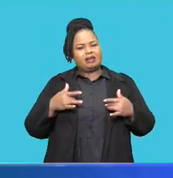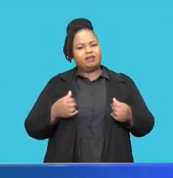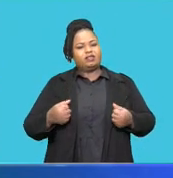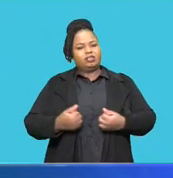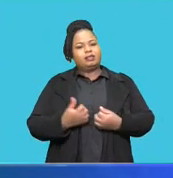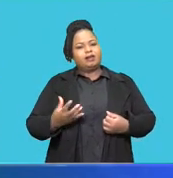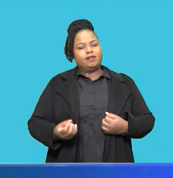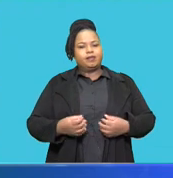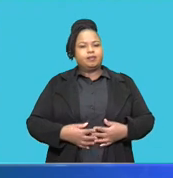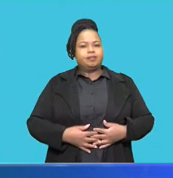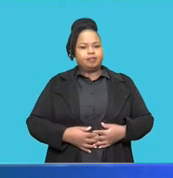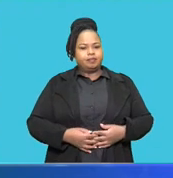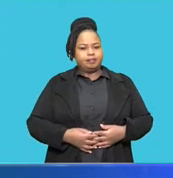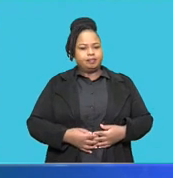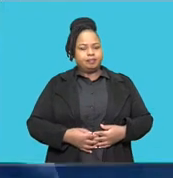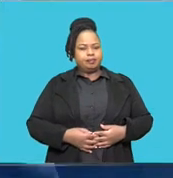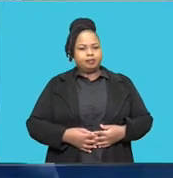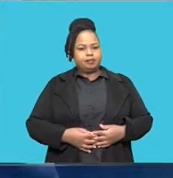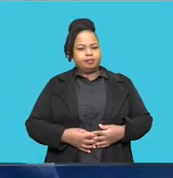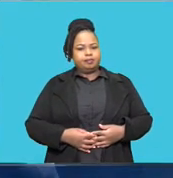kuncike emishinini.